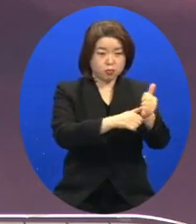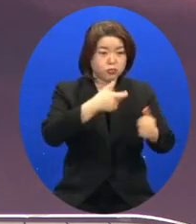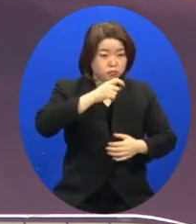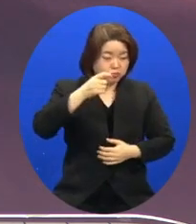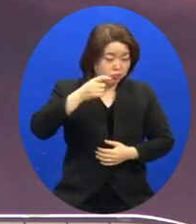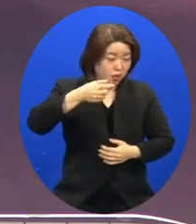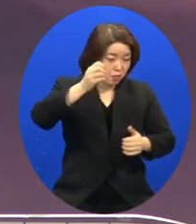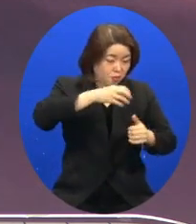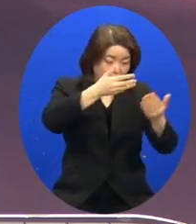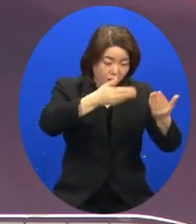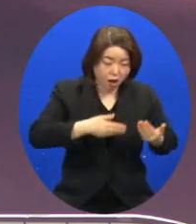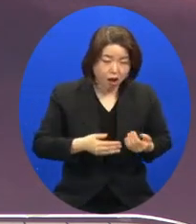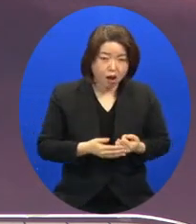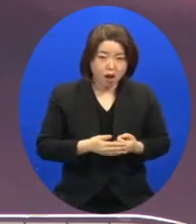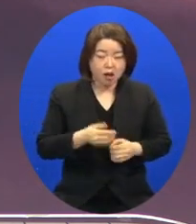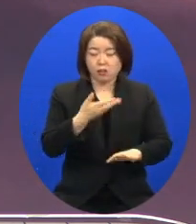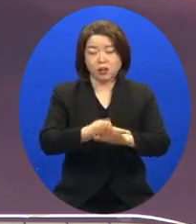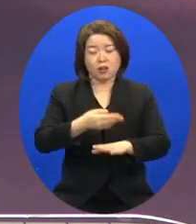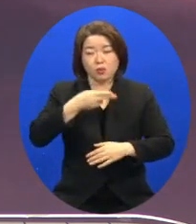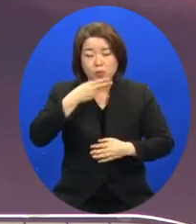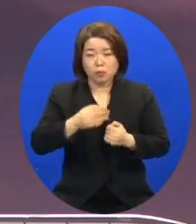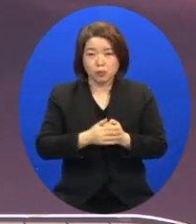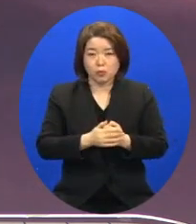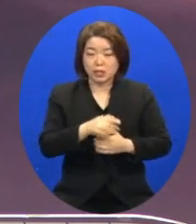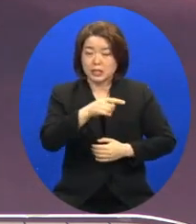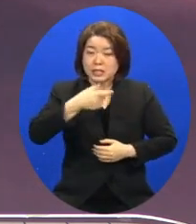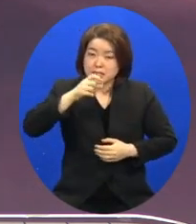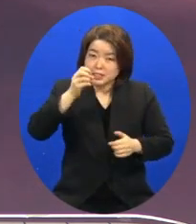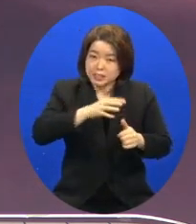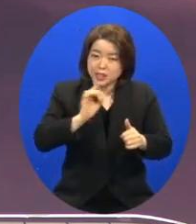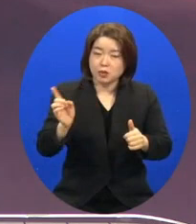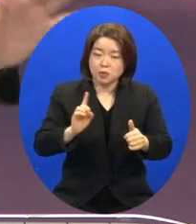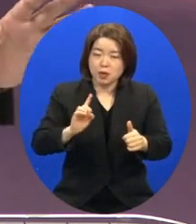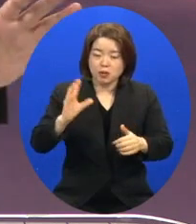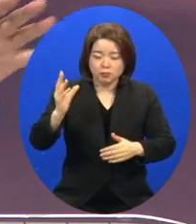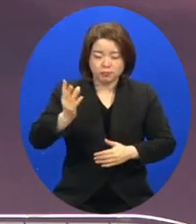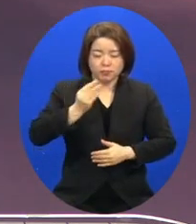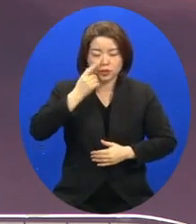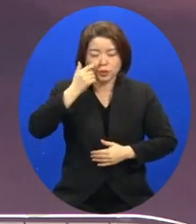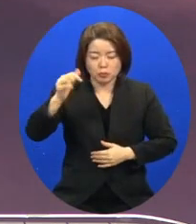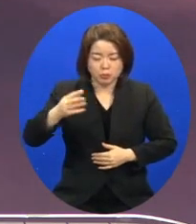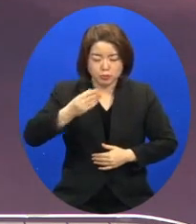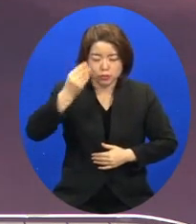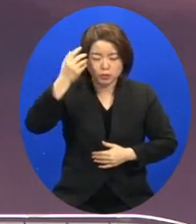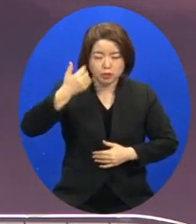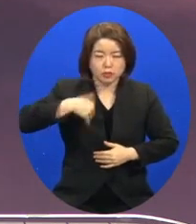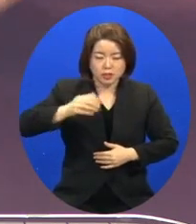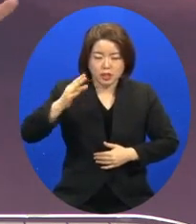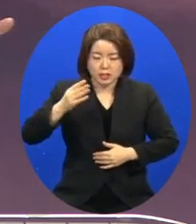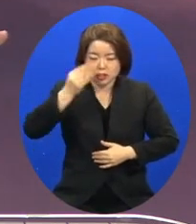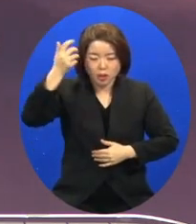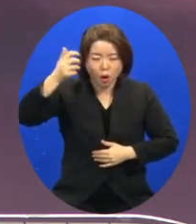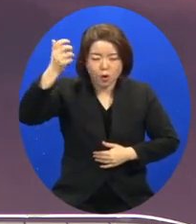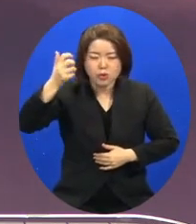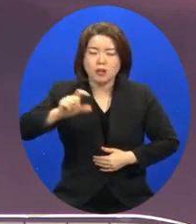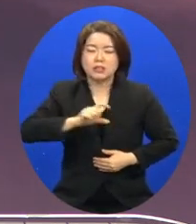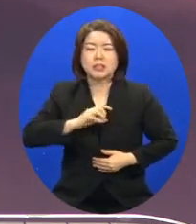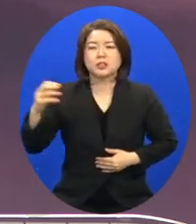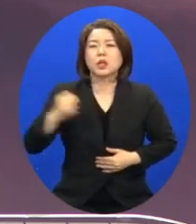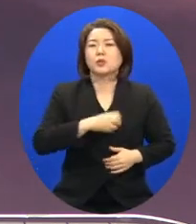세례는 성부와 성자와 성령의 이름으로 세례를 받는 거예요. 똑같아요. 누가 세례를 주든 아무 상관이